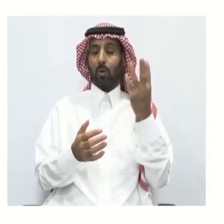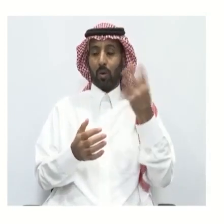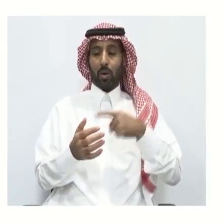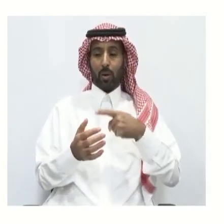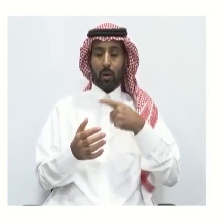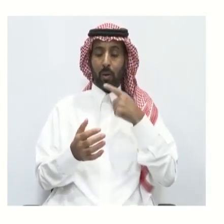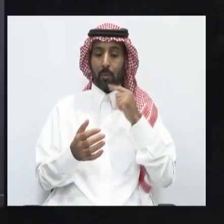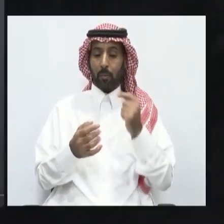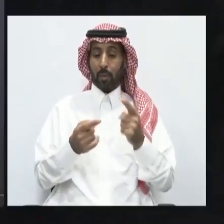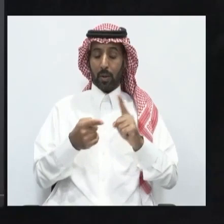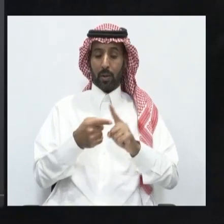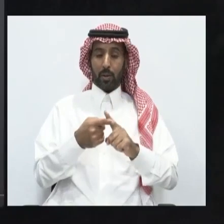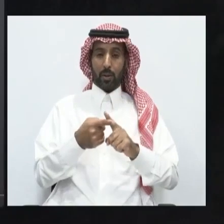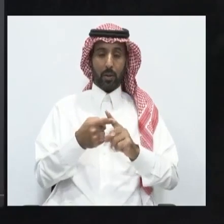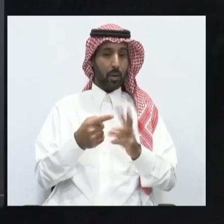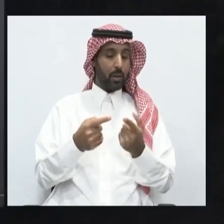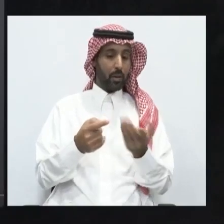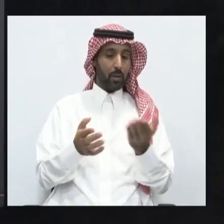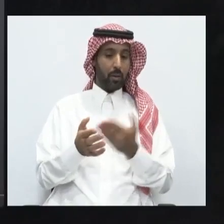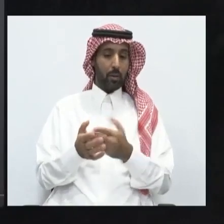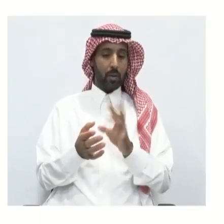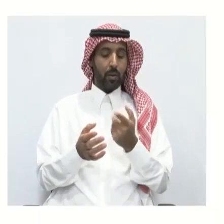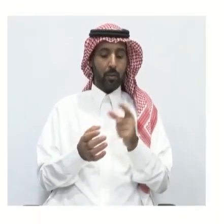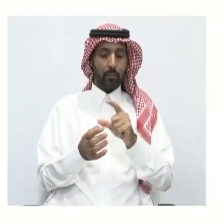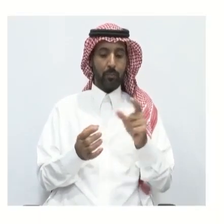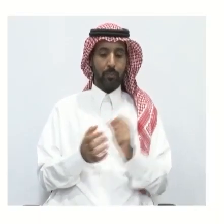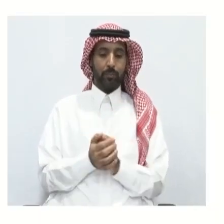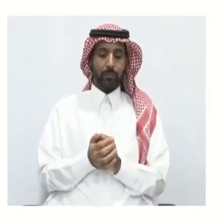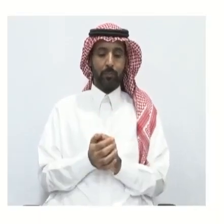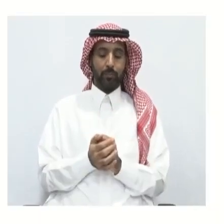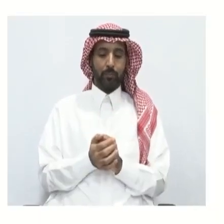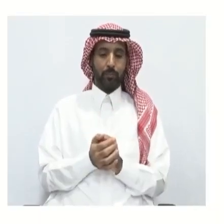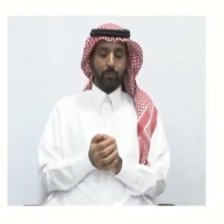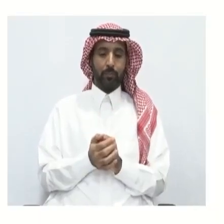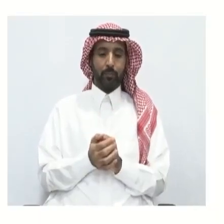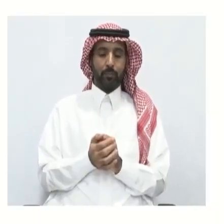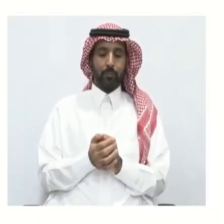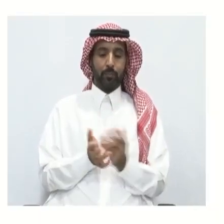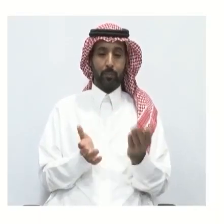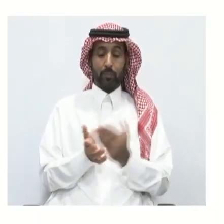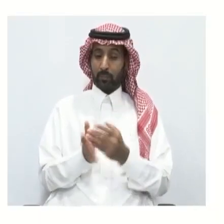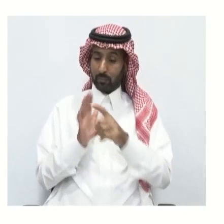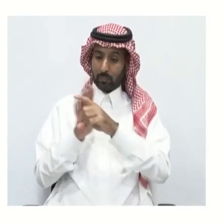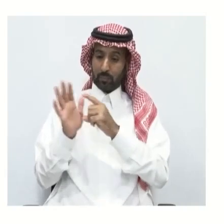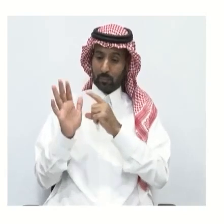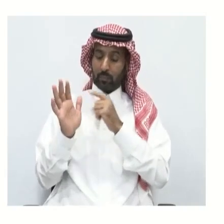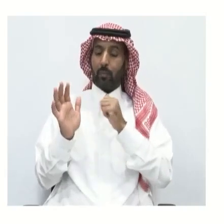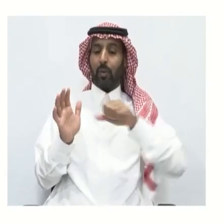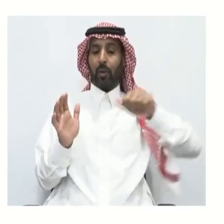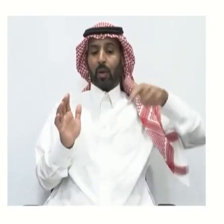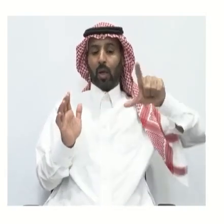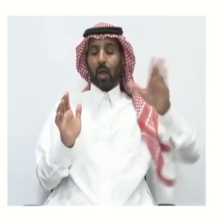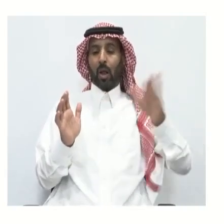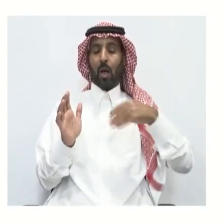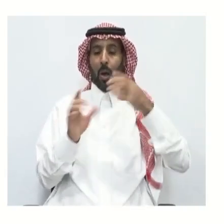فقط نصل الى المردود النظري ونتوقف الحساب هذه هي المعادله اي ال او اتش